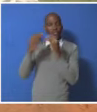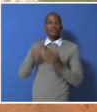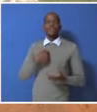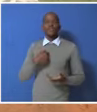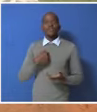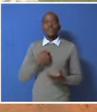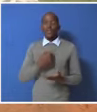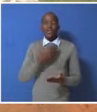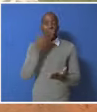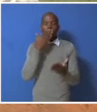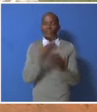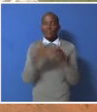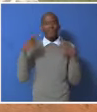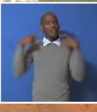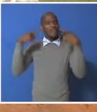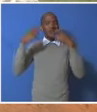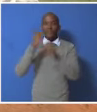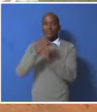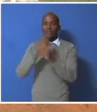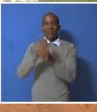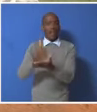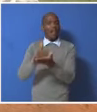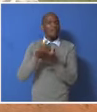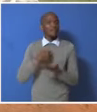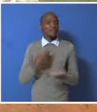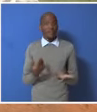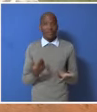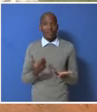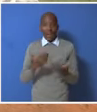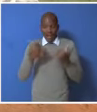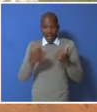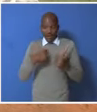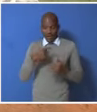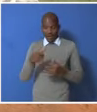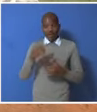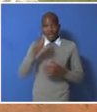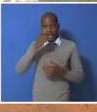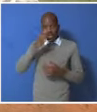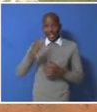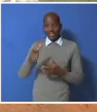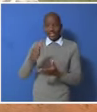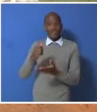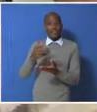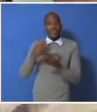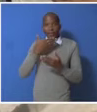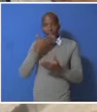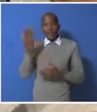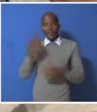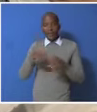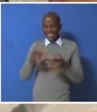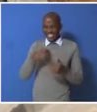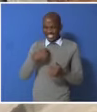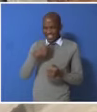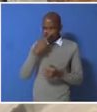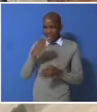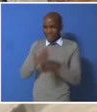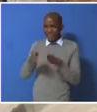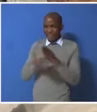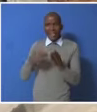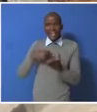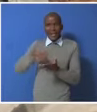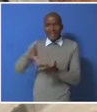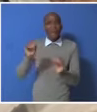o molemo o dira tiro ya yone, biogas yaka e agiwa yana e agiwa hela ke sa duela